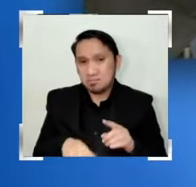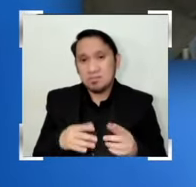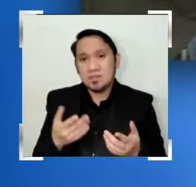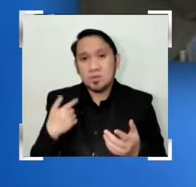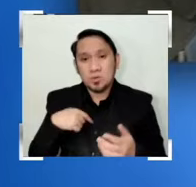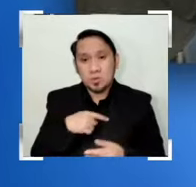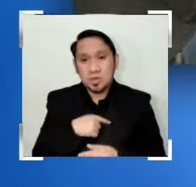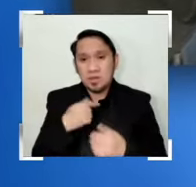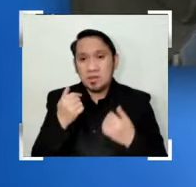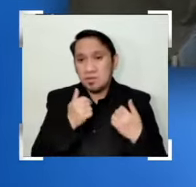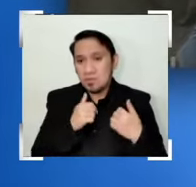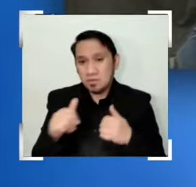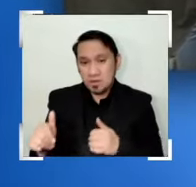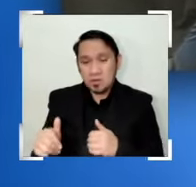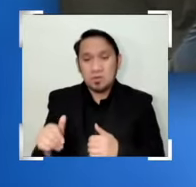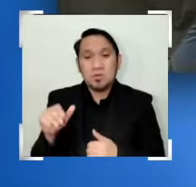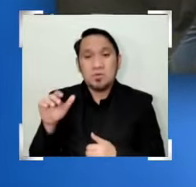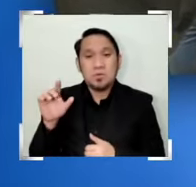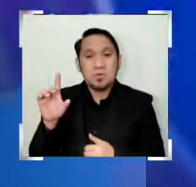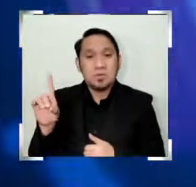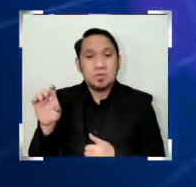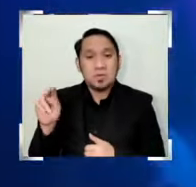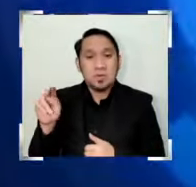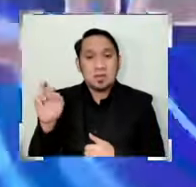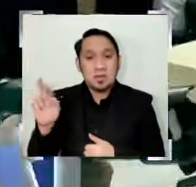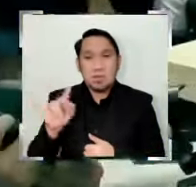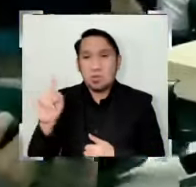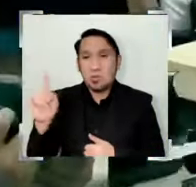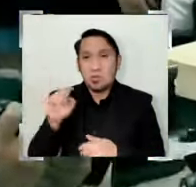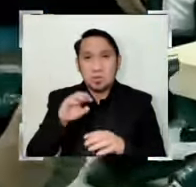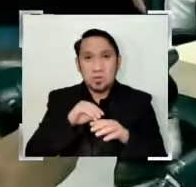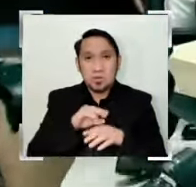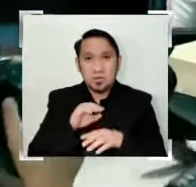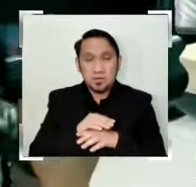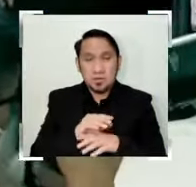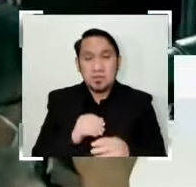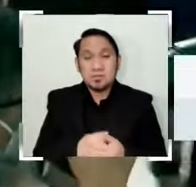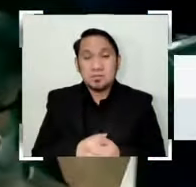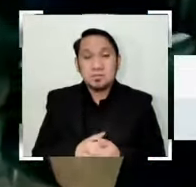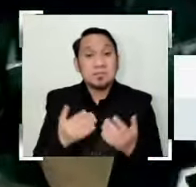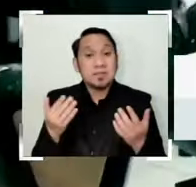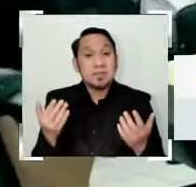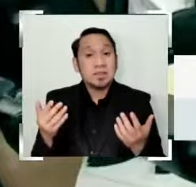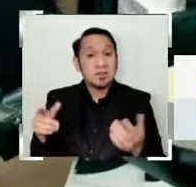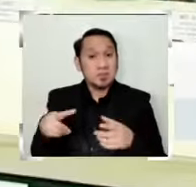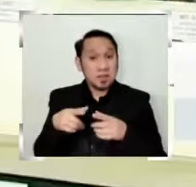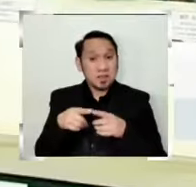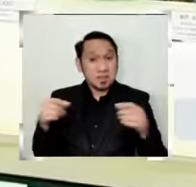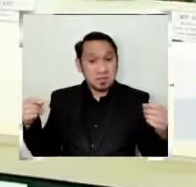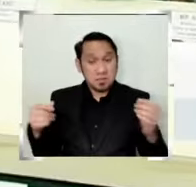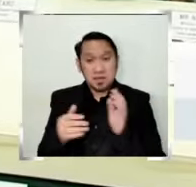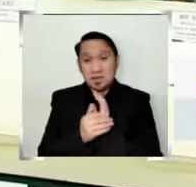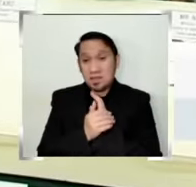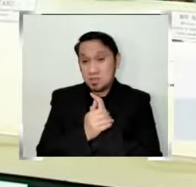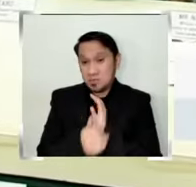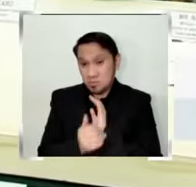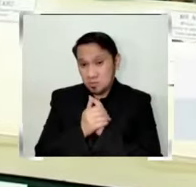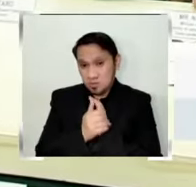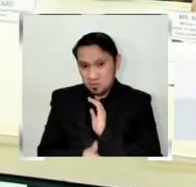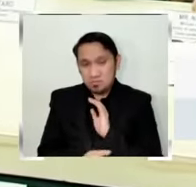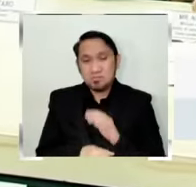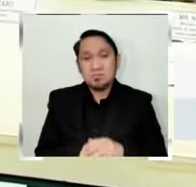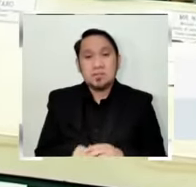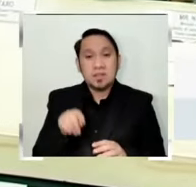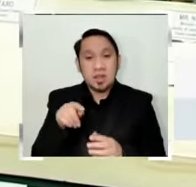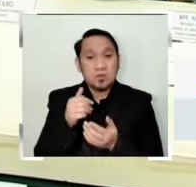kami sa DENR kung ano po yung may papayo nila. Nasa bansa naman ang mga eksperto mula sa Japan Coast Guard na tutulong